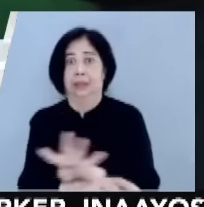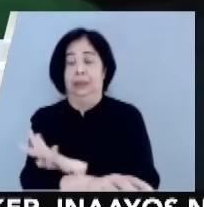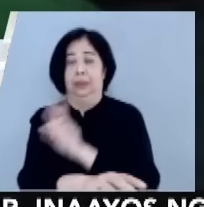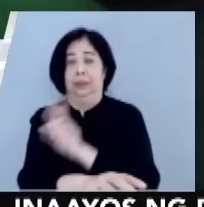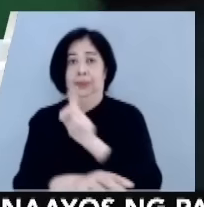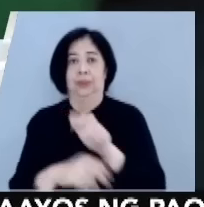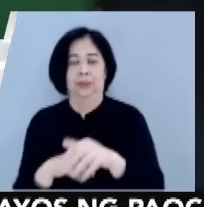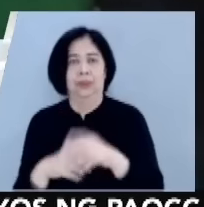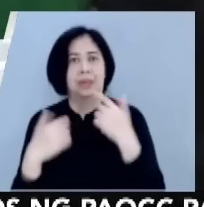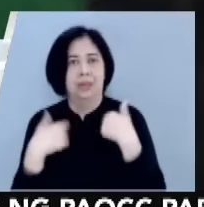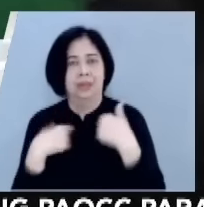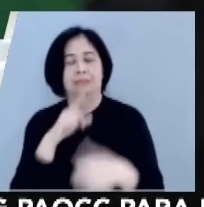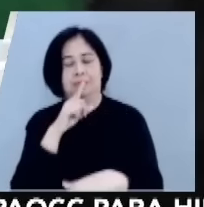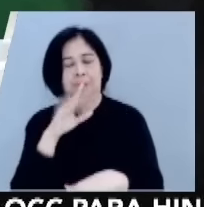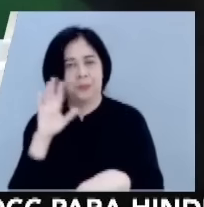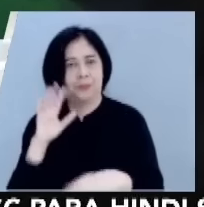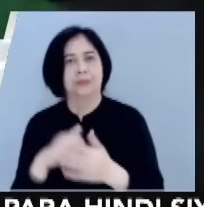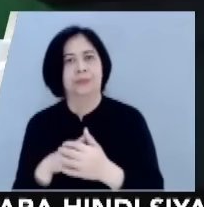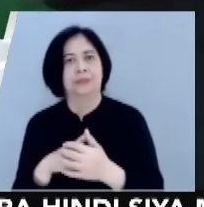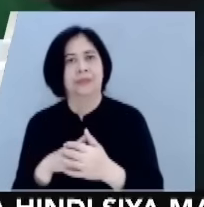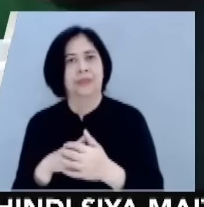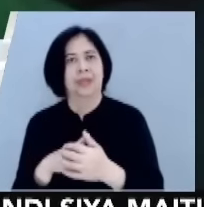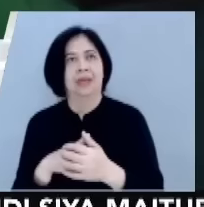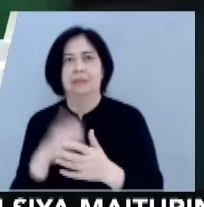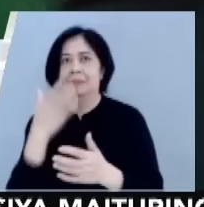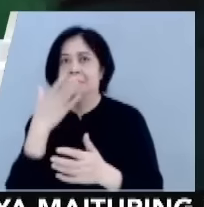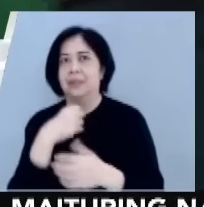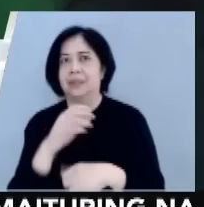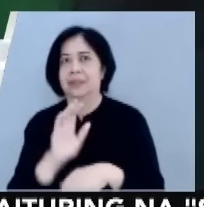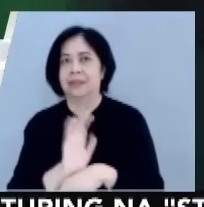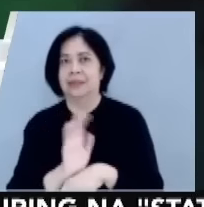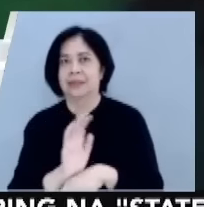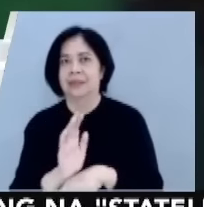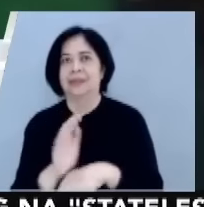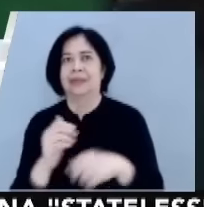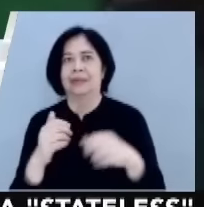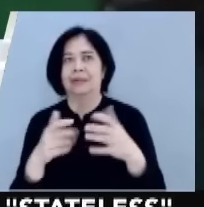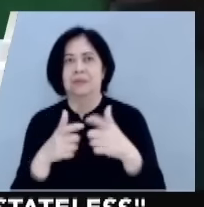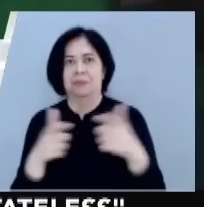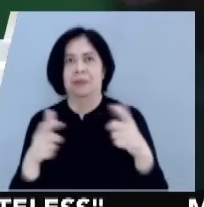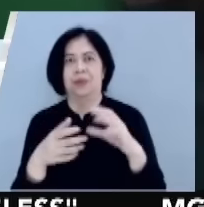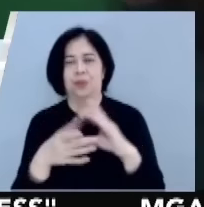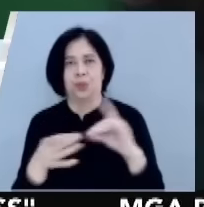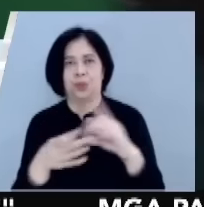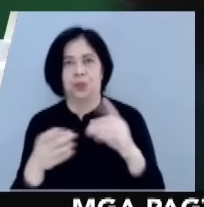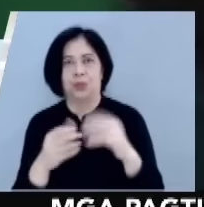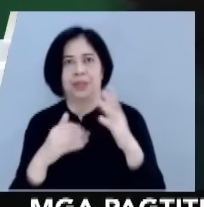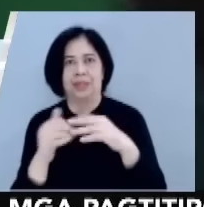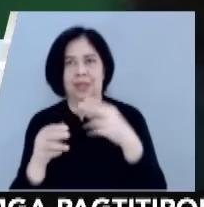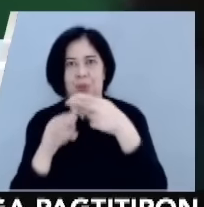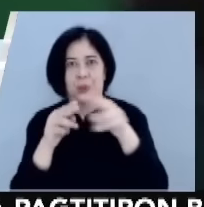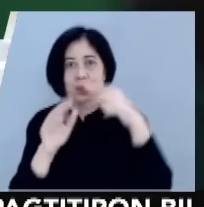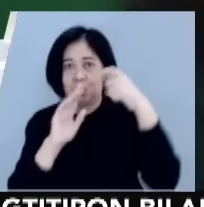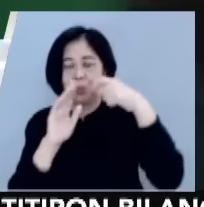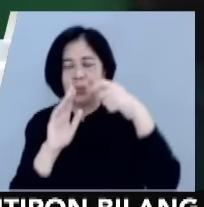can promise, malayong maganda yung pelikula kaysa sa trailer. Yes, so talagang